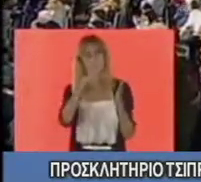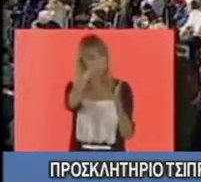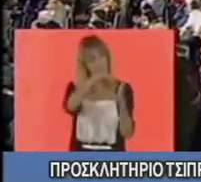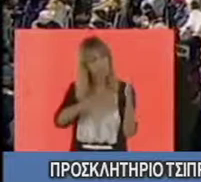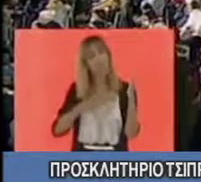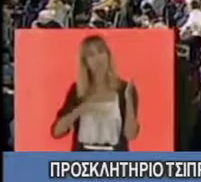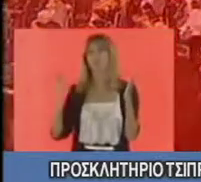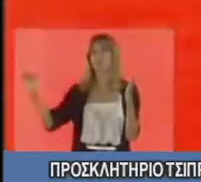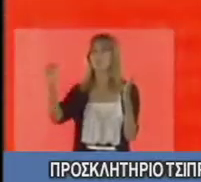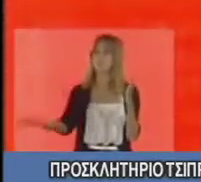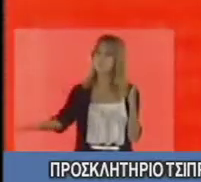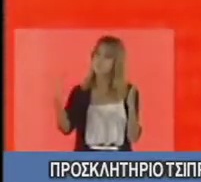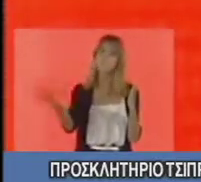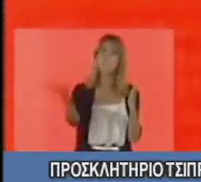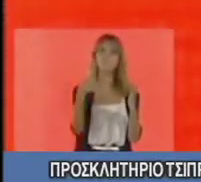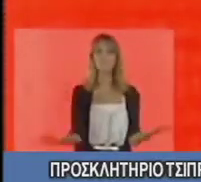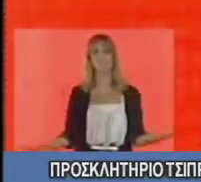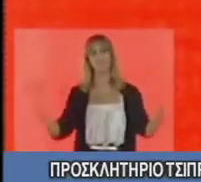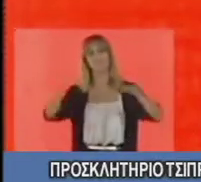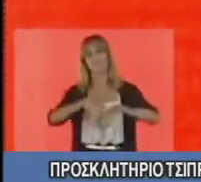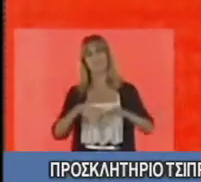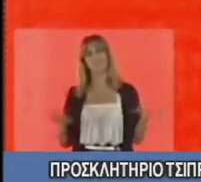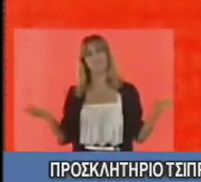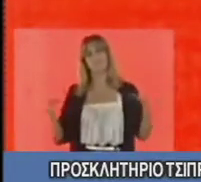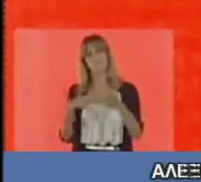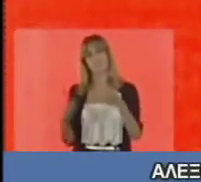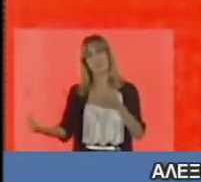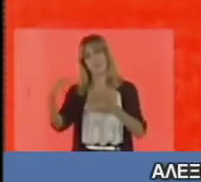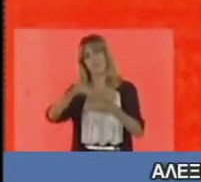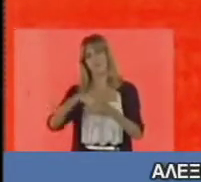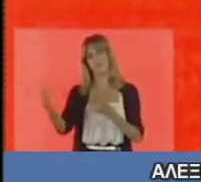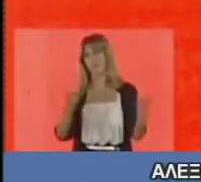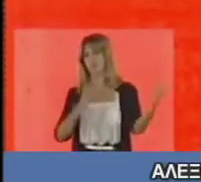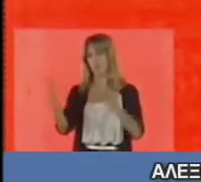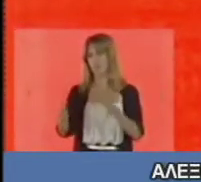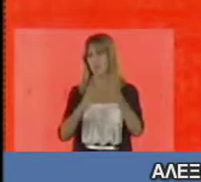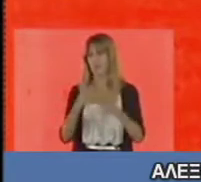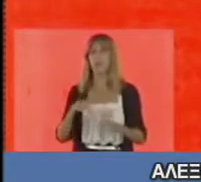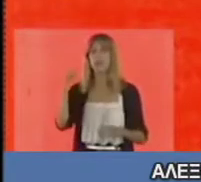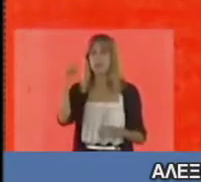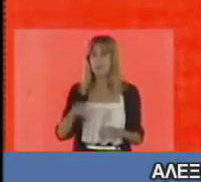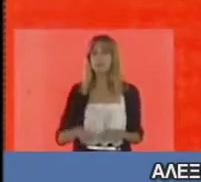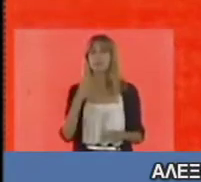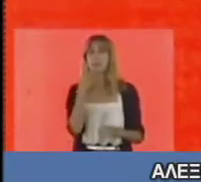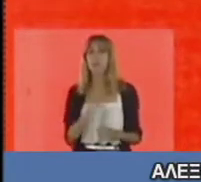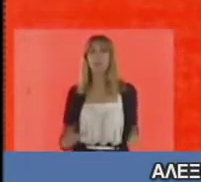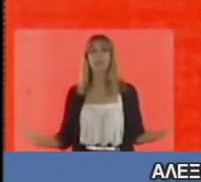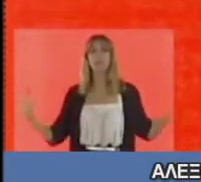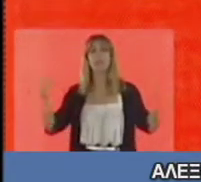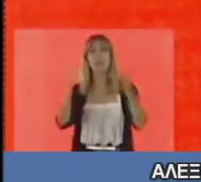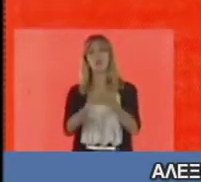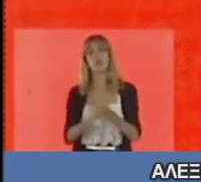αριστερά και για τον τόπο. Και σήμερα μαζί μας ενώνονται δεκάδες